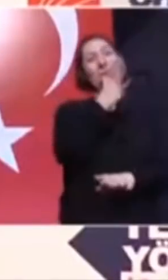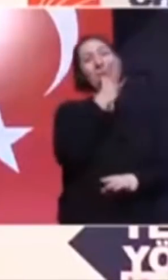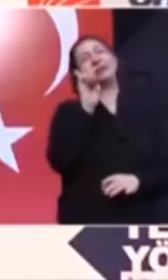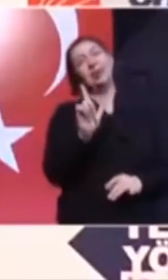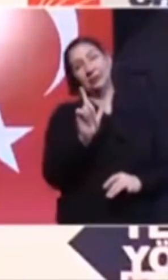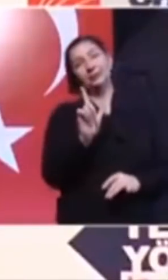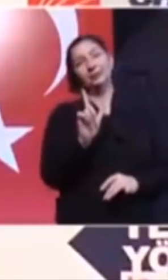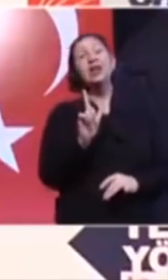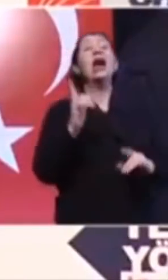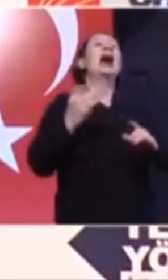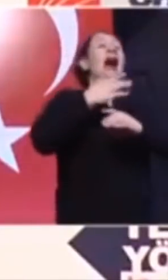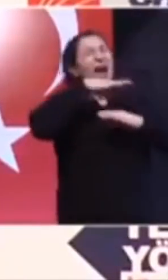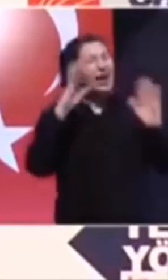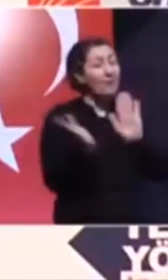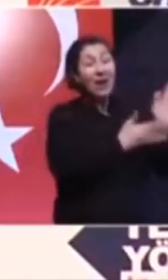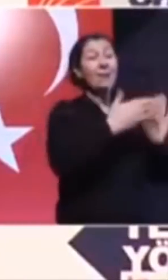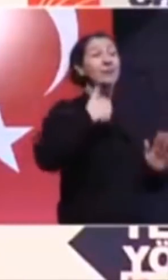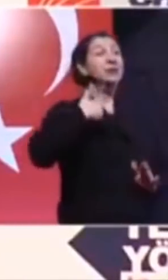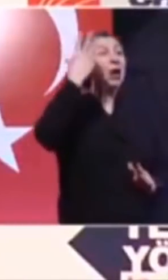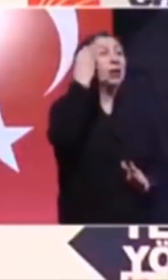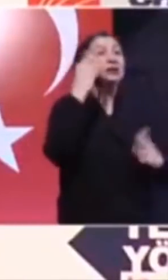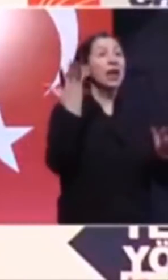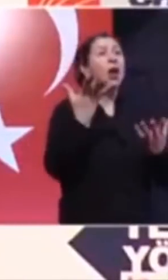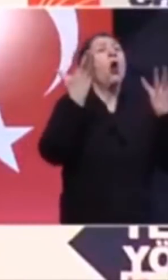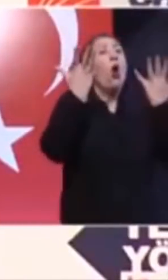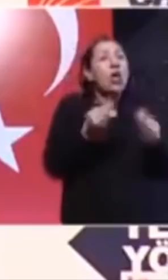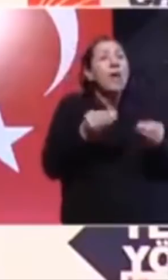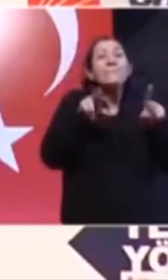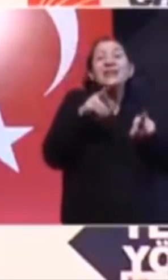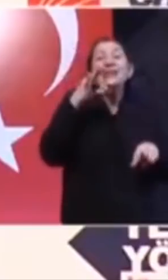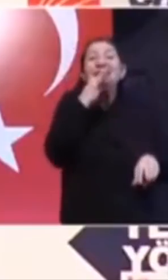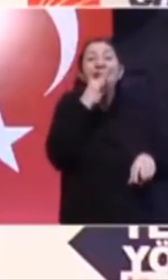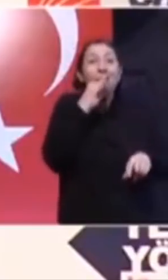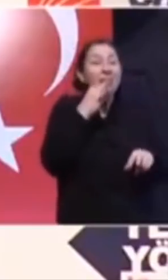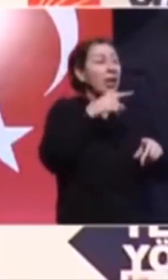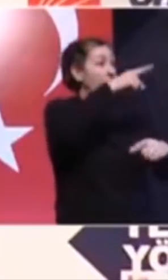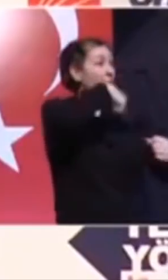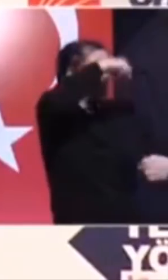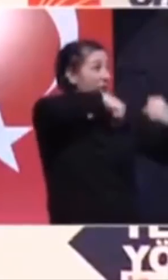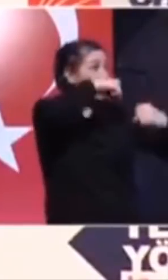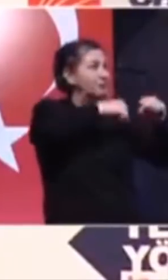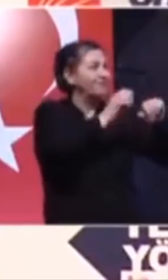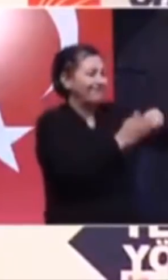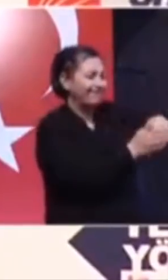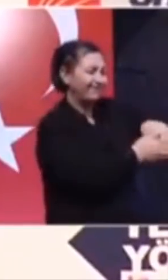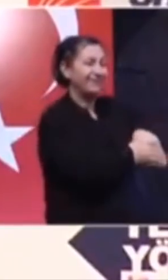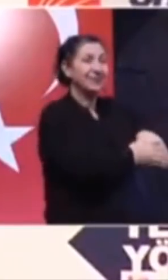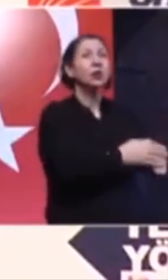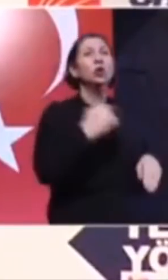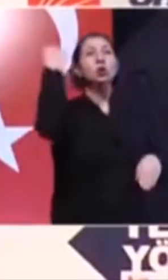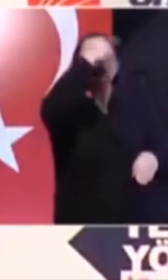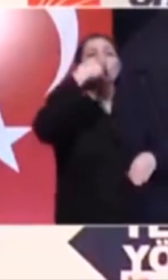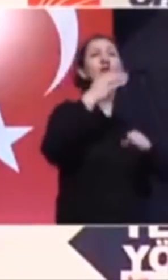bilmeliyiz. Aksine bizim anlayışımız mümkün olduğu ölçüde siyasi rakipleri bir kenara bırakıp